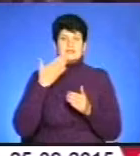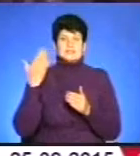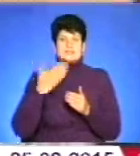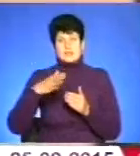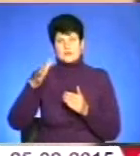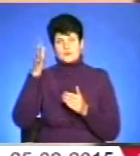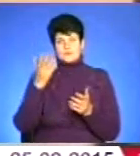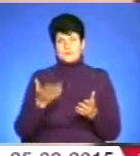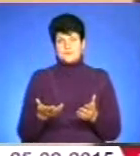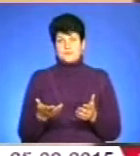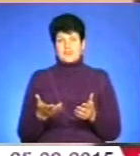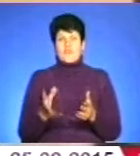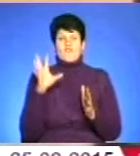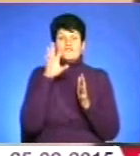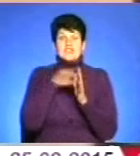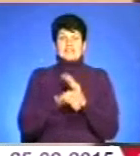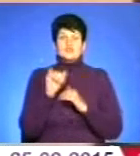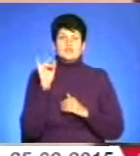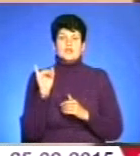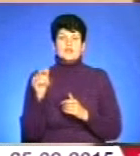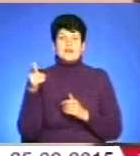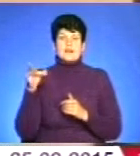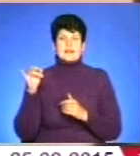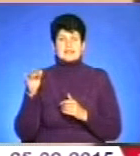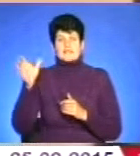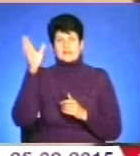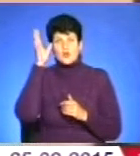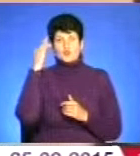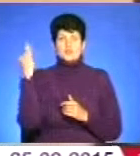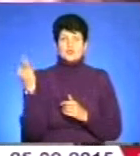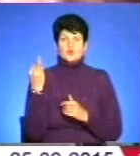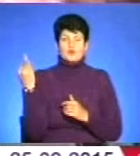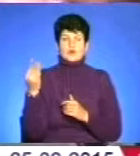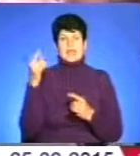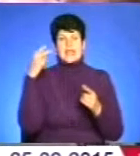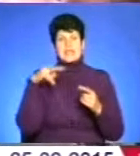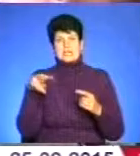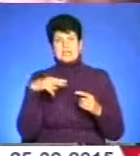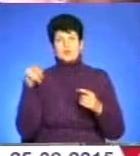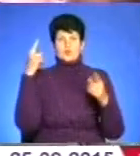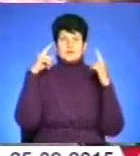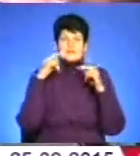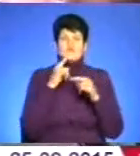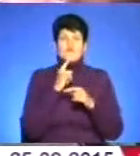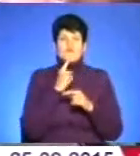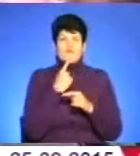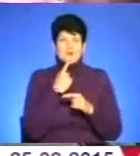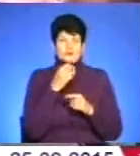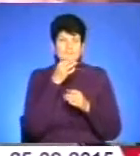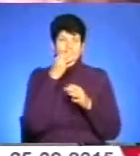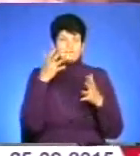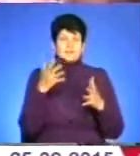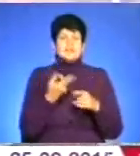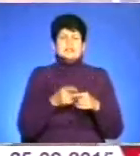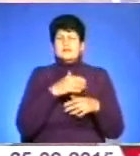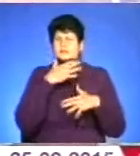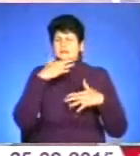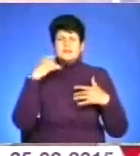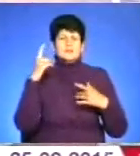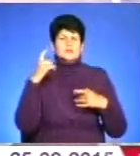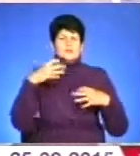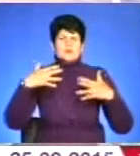монографію. Внесок Ігоря Герети в науку, історію, літературу та мистецтво важко переоцінити. Це сотні статей в